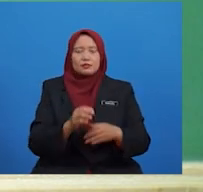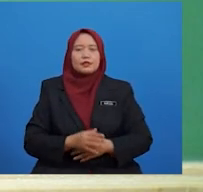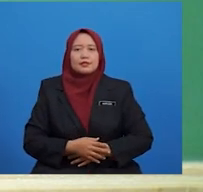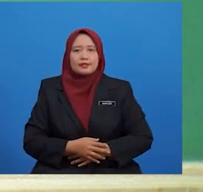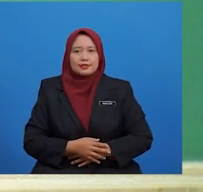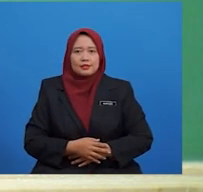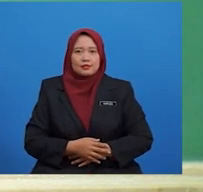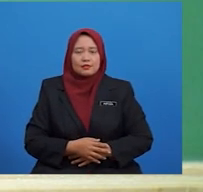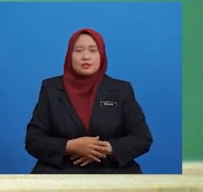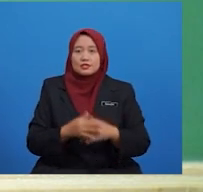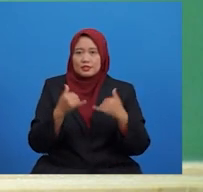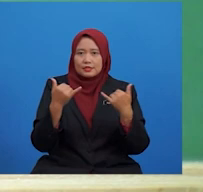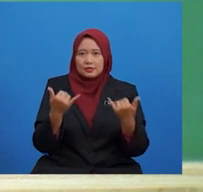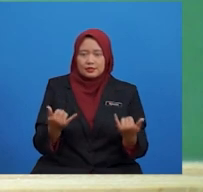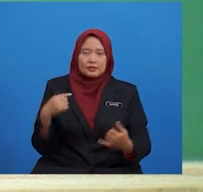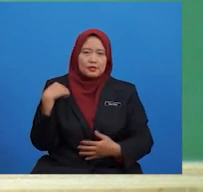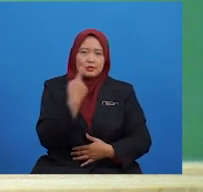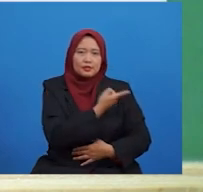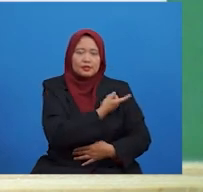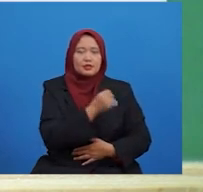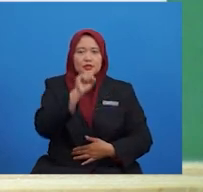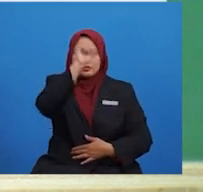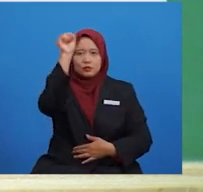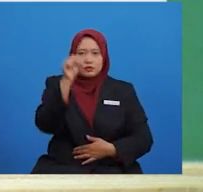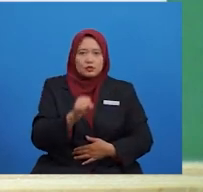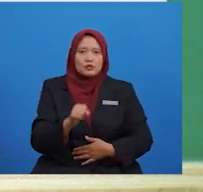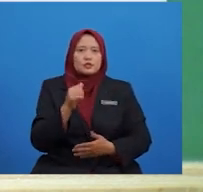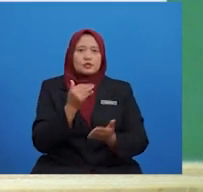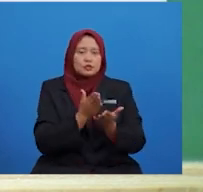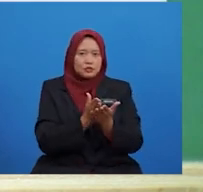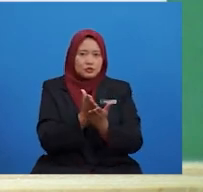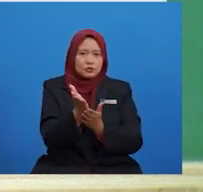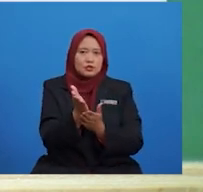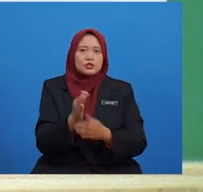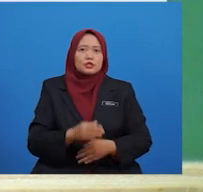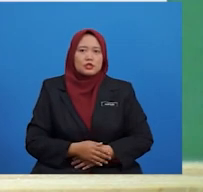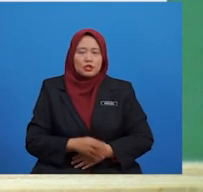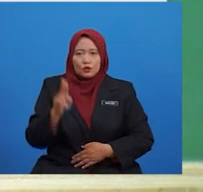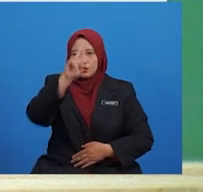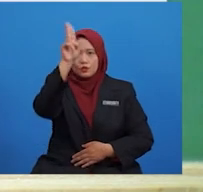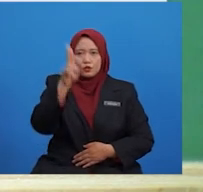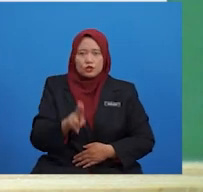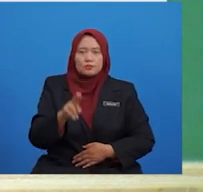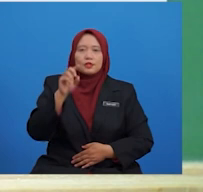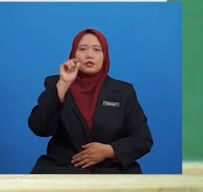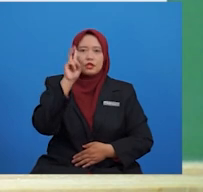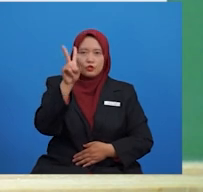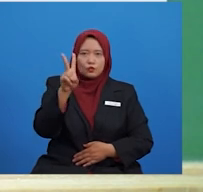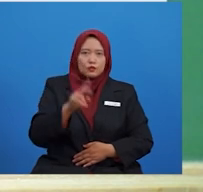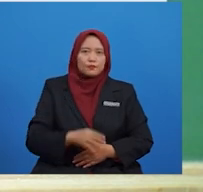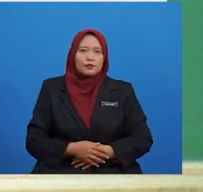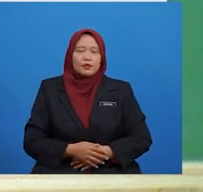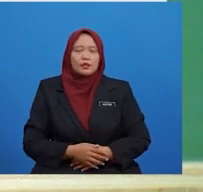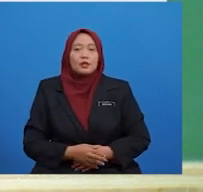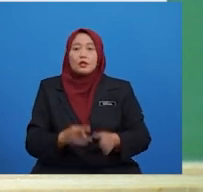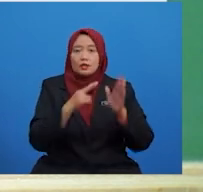ke soalan seterusnya. Uji minda 2. Rajah 1A